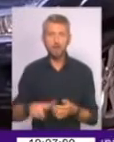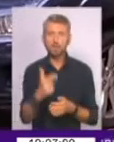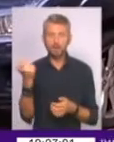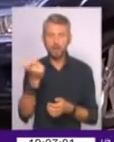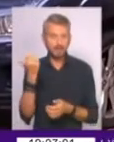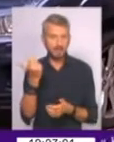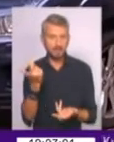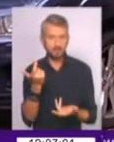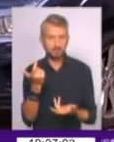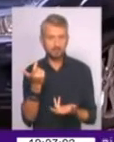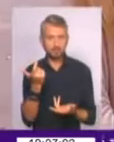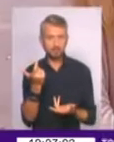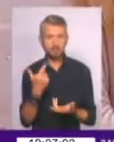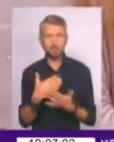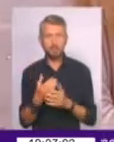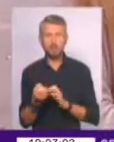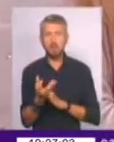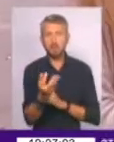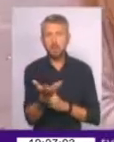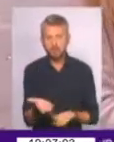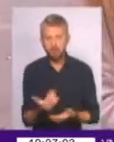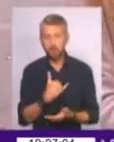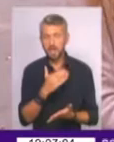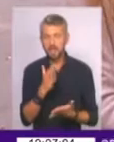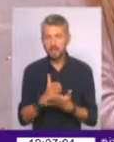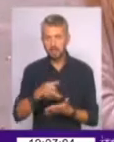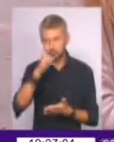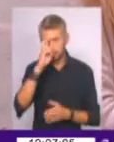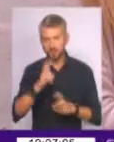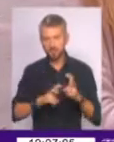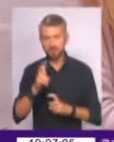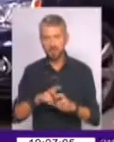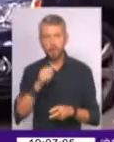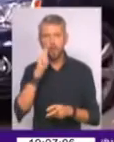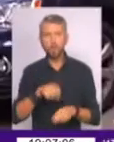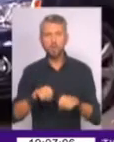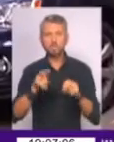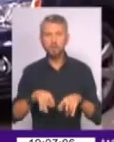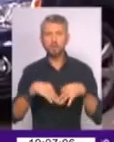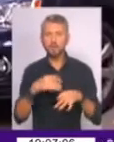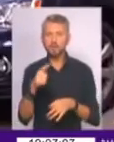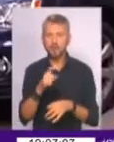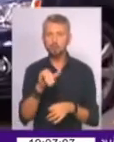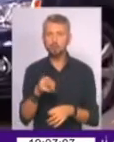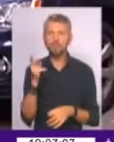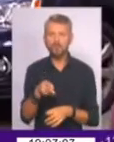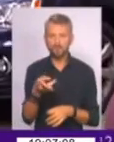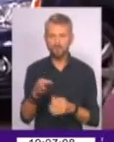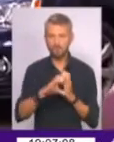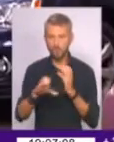господарства, і наличие локомотивів. У нас є державне підприємство «Укрспецтрансгаз», у нього 2 тисячі вагонів. Це